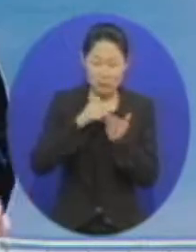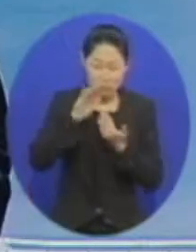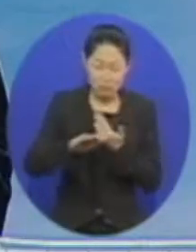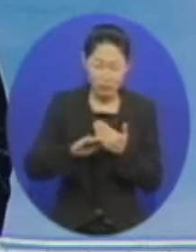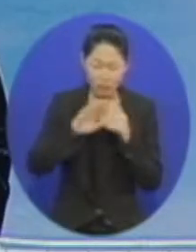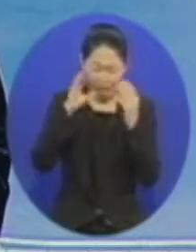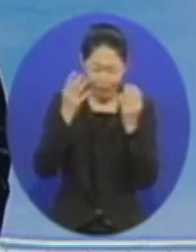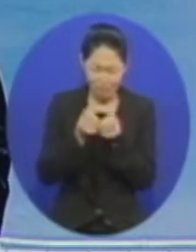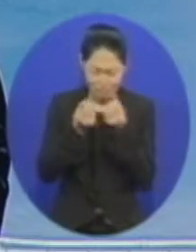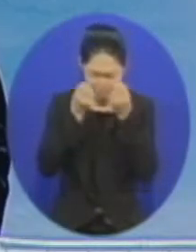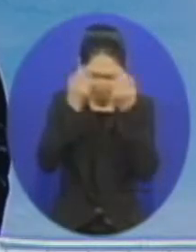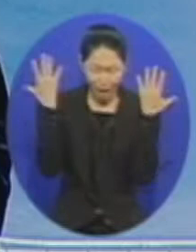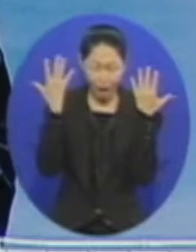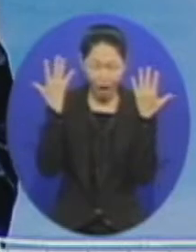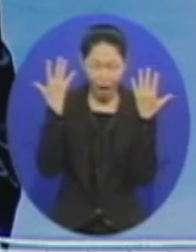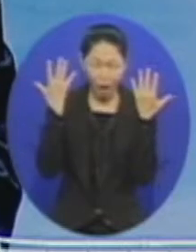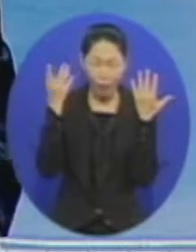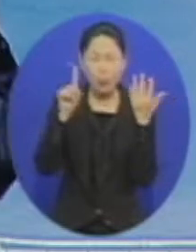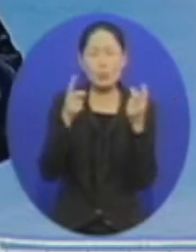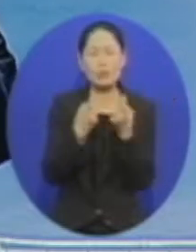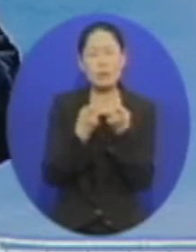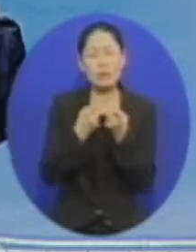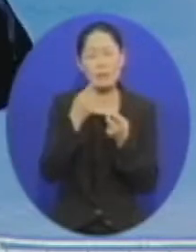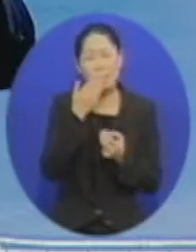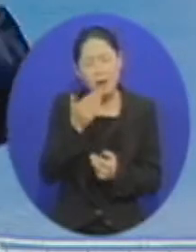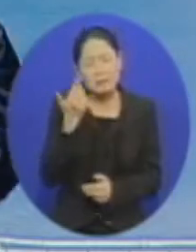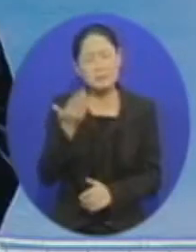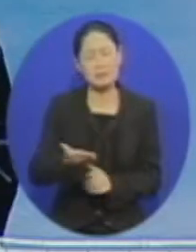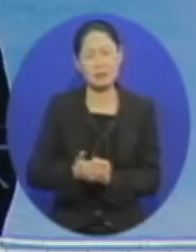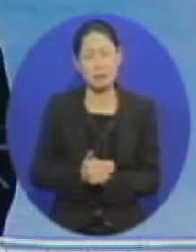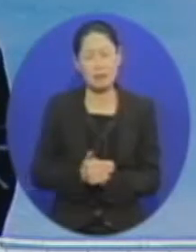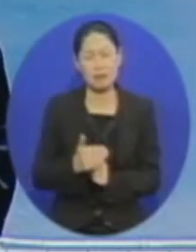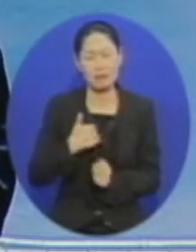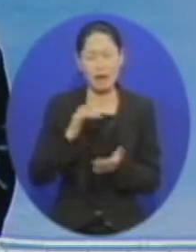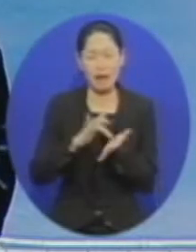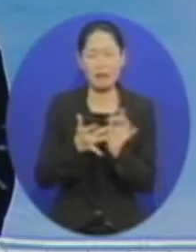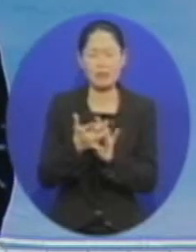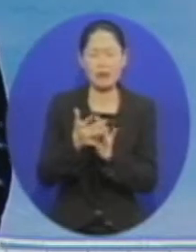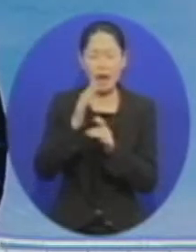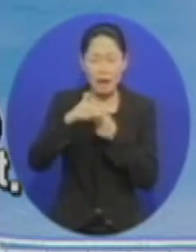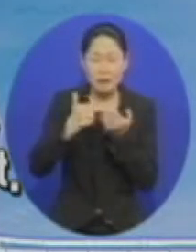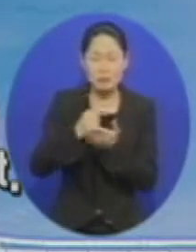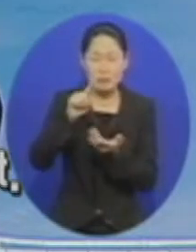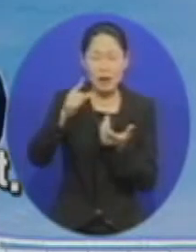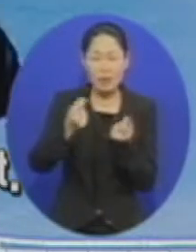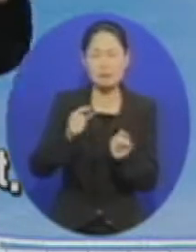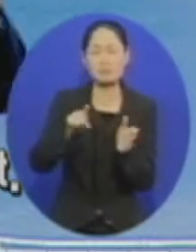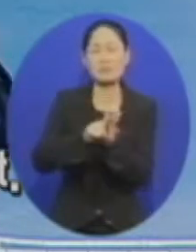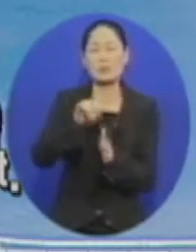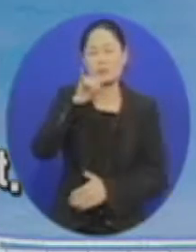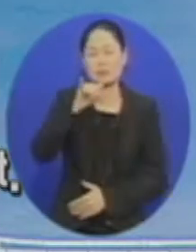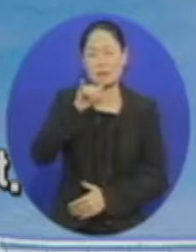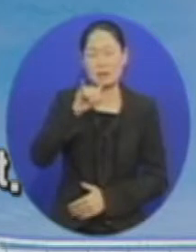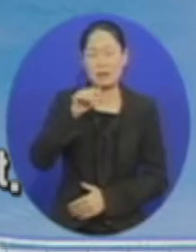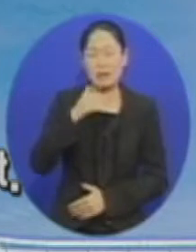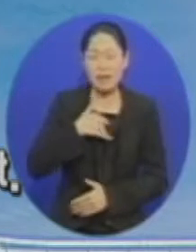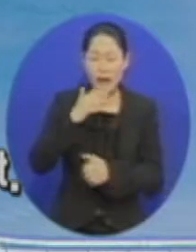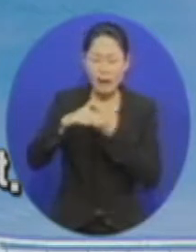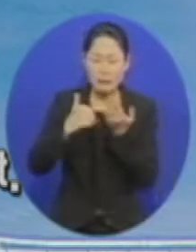잊어버릴 수가 있어요 하나님을 내가 그렇게 믿고 있는 거예요 하나님을 내가 그렇게 대하는